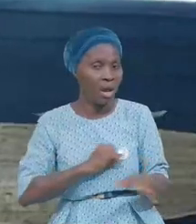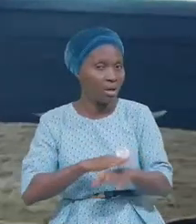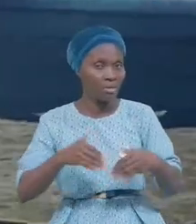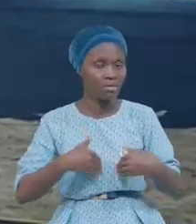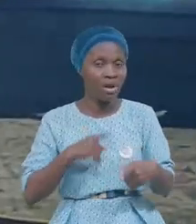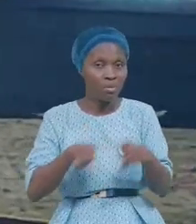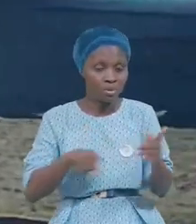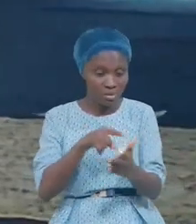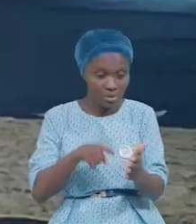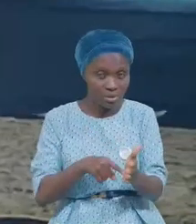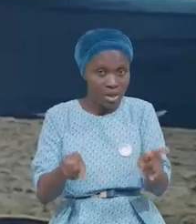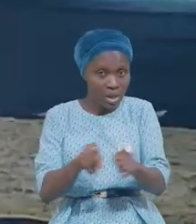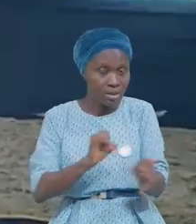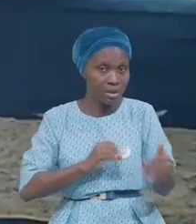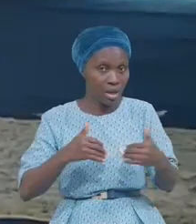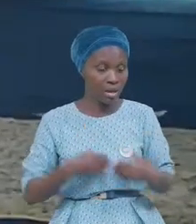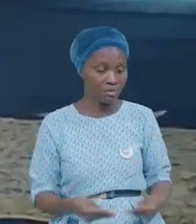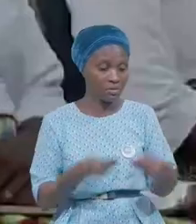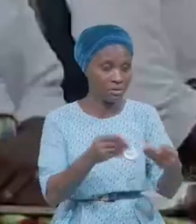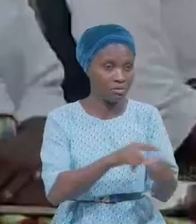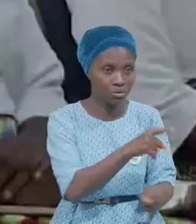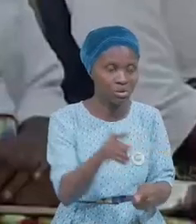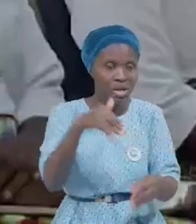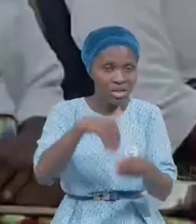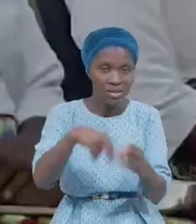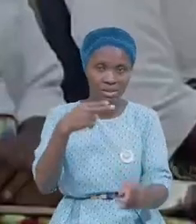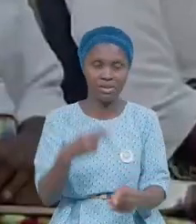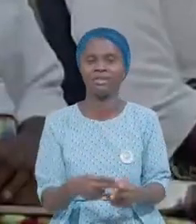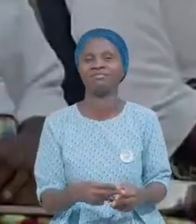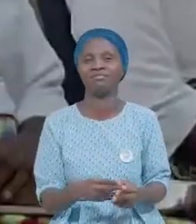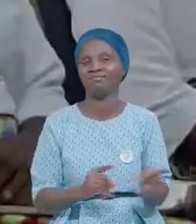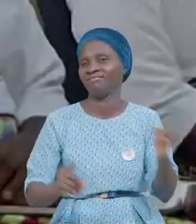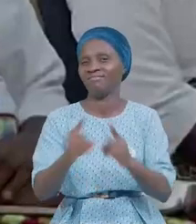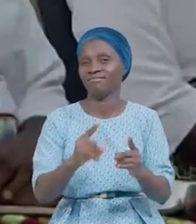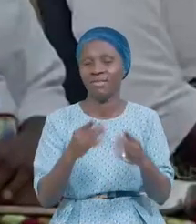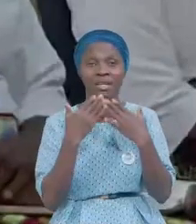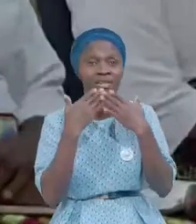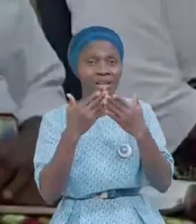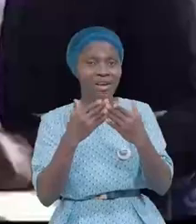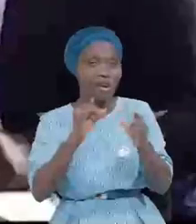nom de Dieu merci, j'ai le nom. J'ai dit Dieu merci, j'ai le nom.